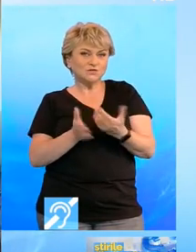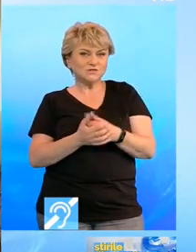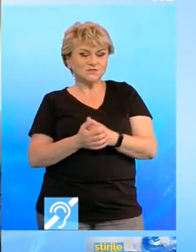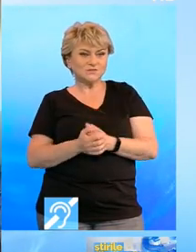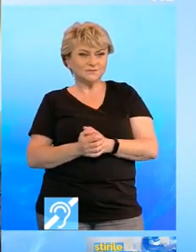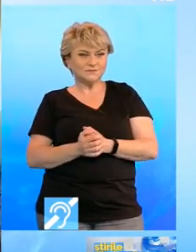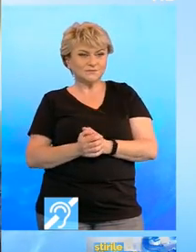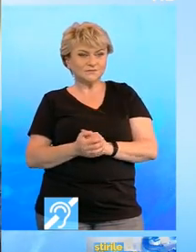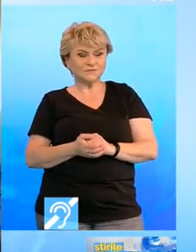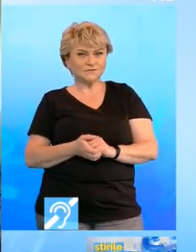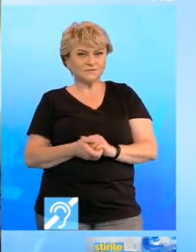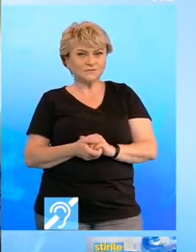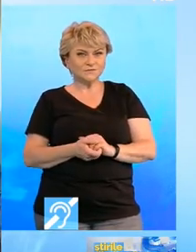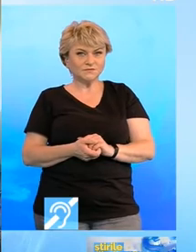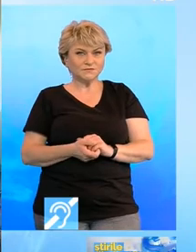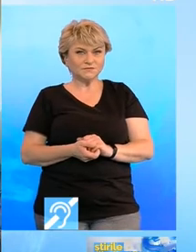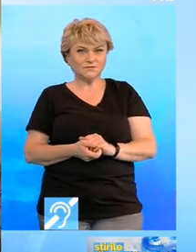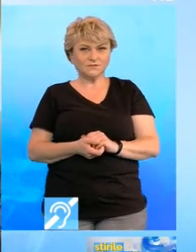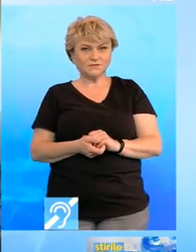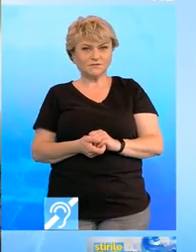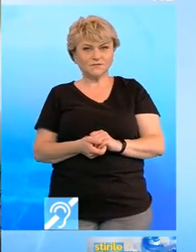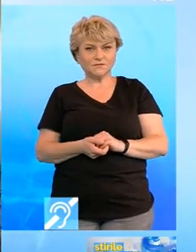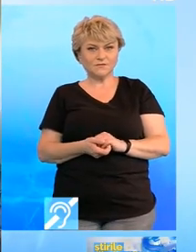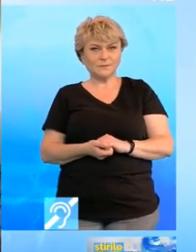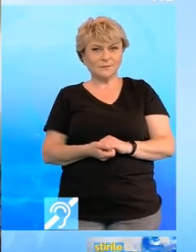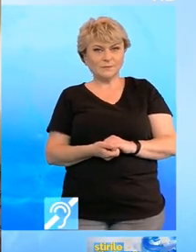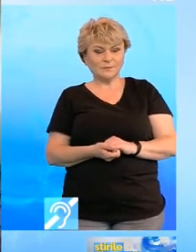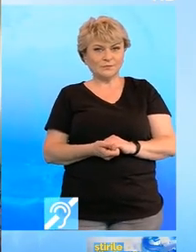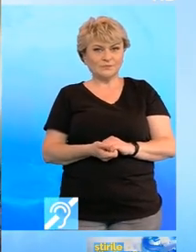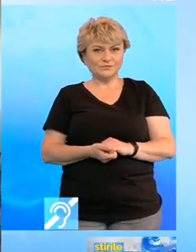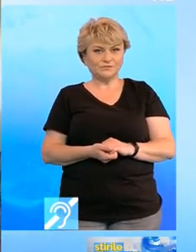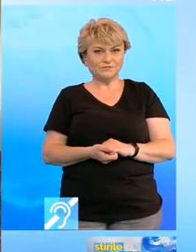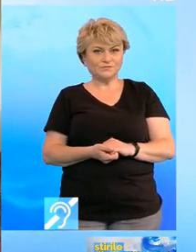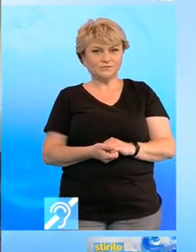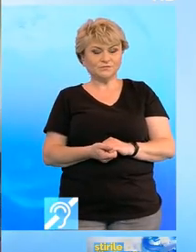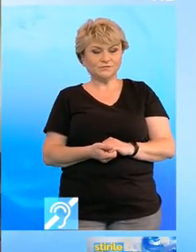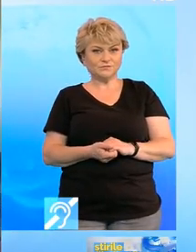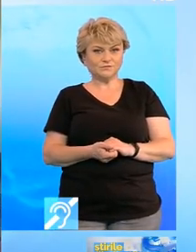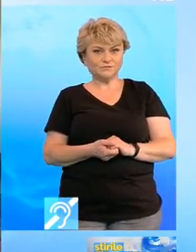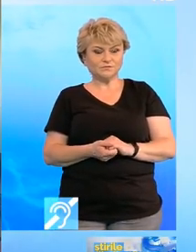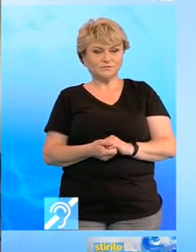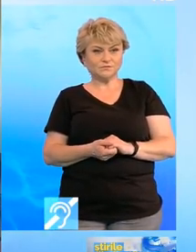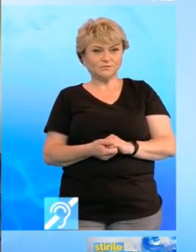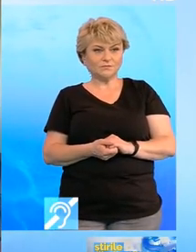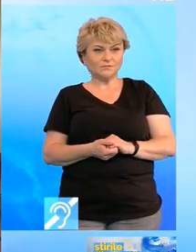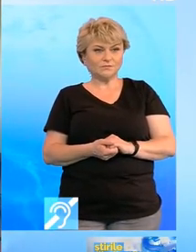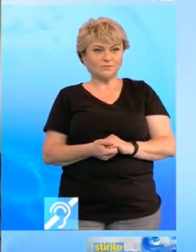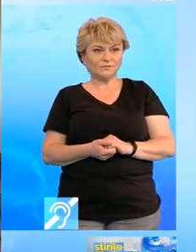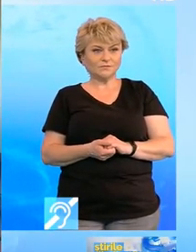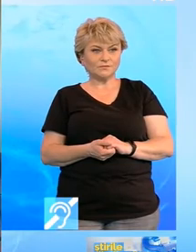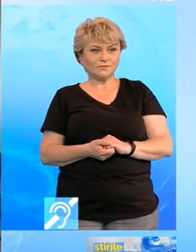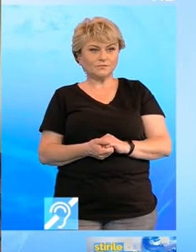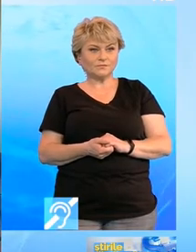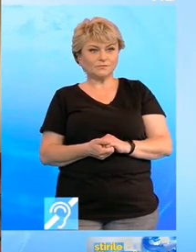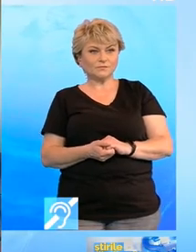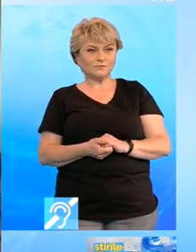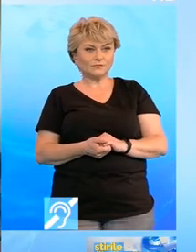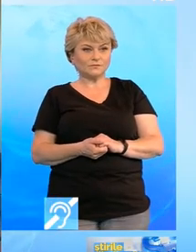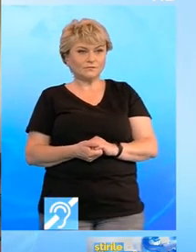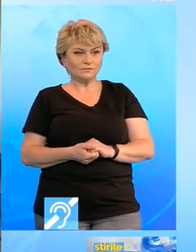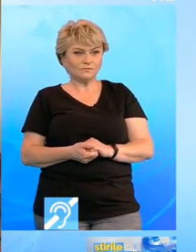on social skills and social competence in the teacher and in the students. And we do really spend a